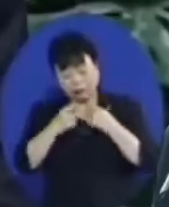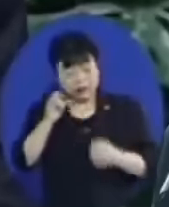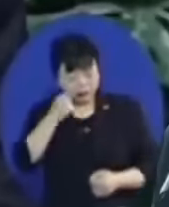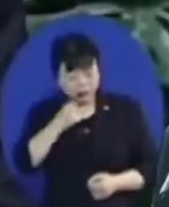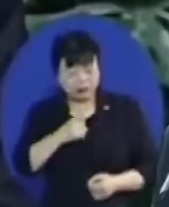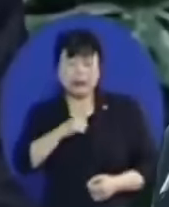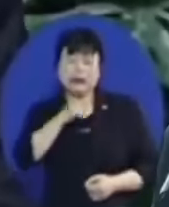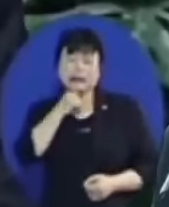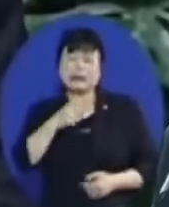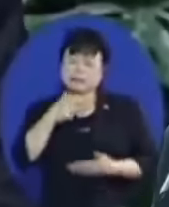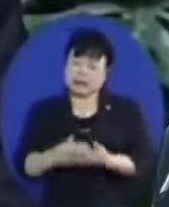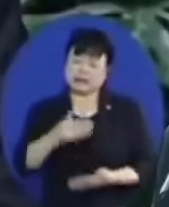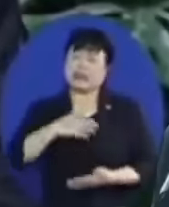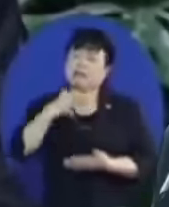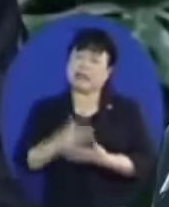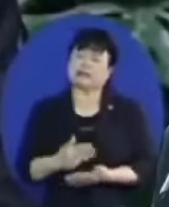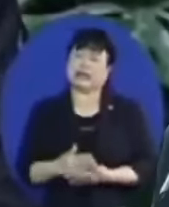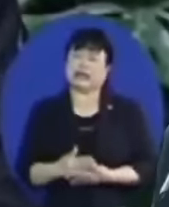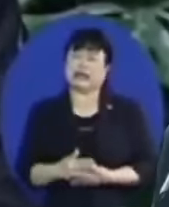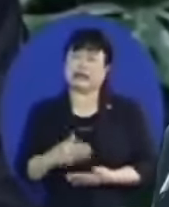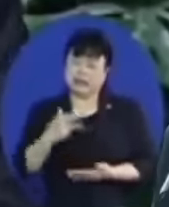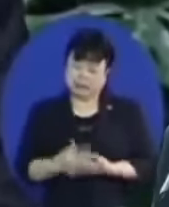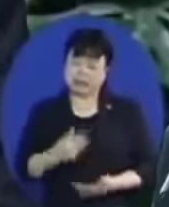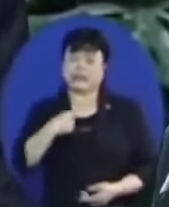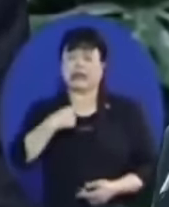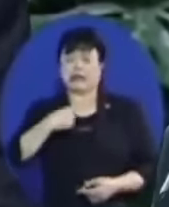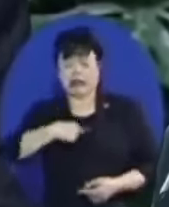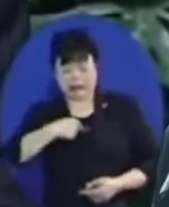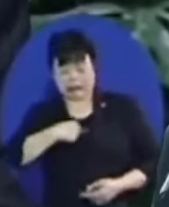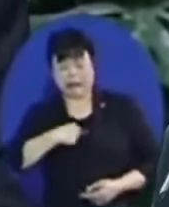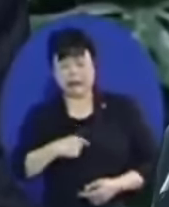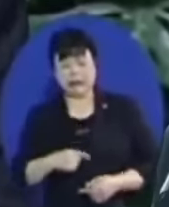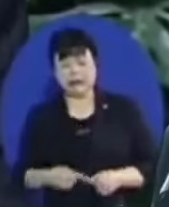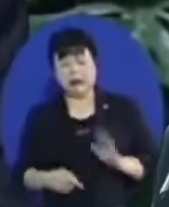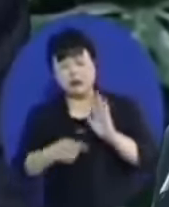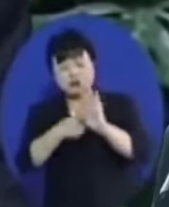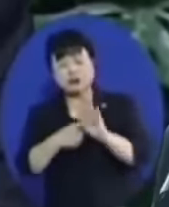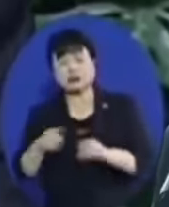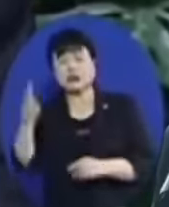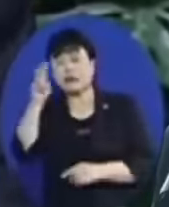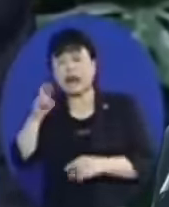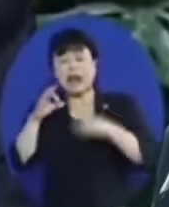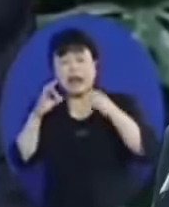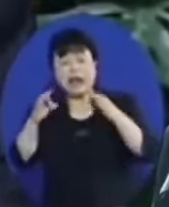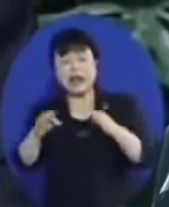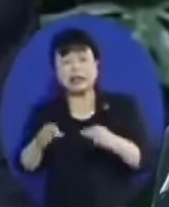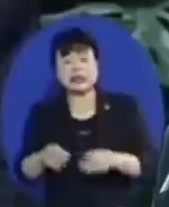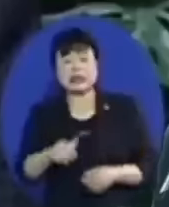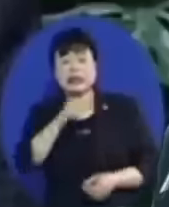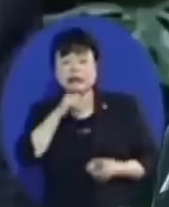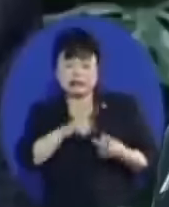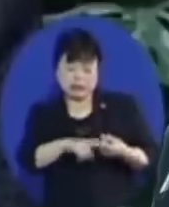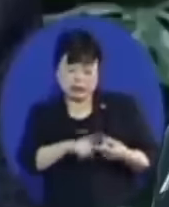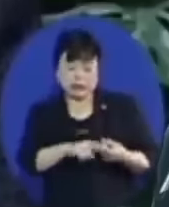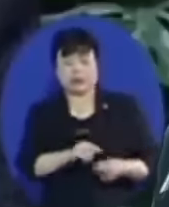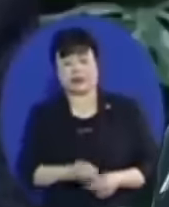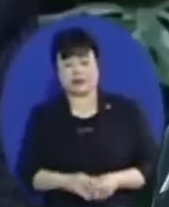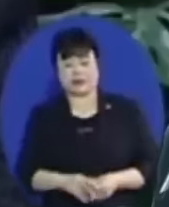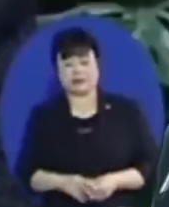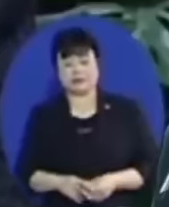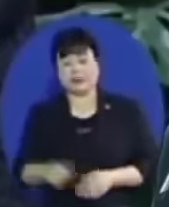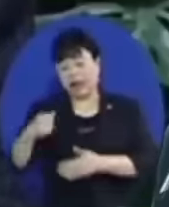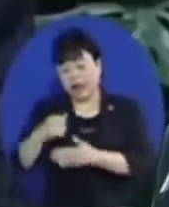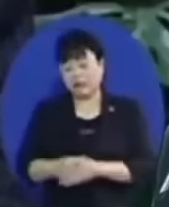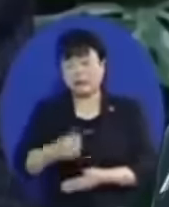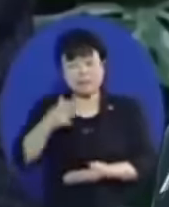아이고 내 팔자야 언제 한번 잘 살아보고, 늘 부정적인 노래만 하다가 늘 그 상태로 죽는 것입니다. 아이고 아이고